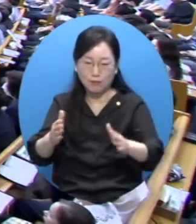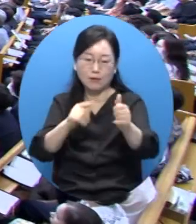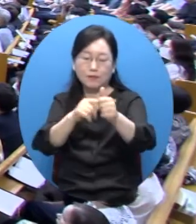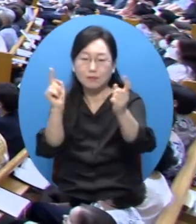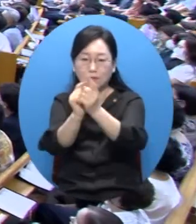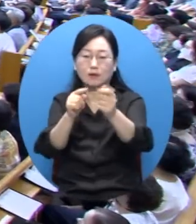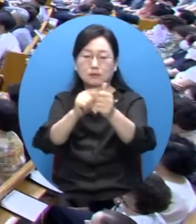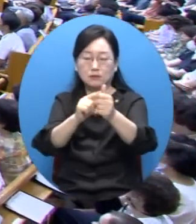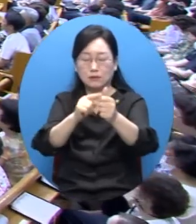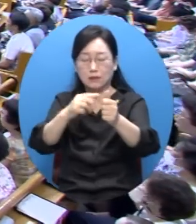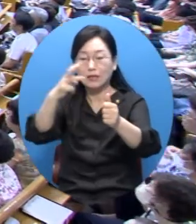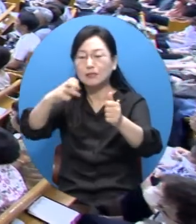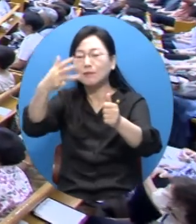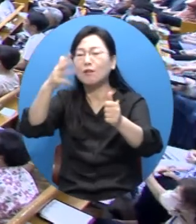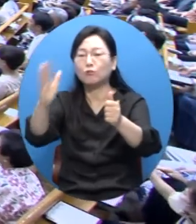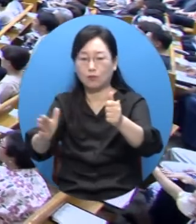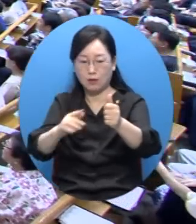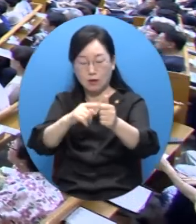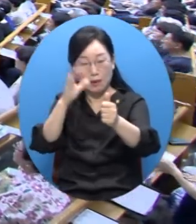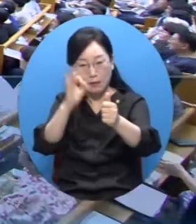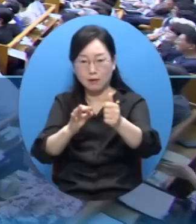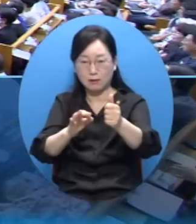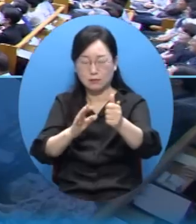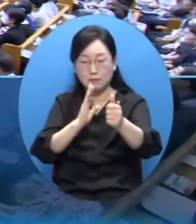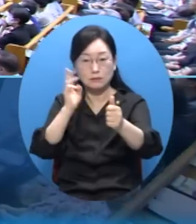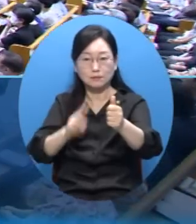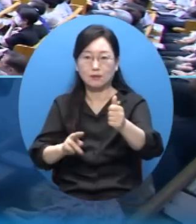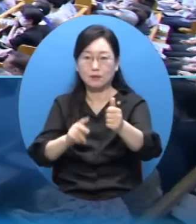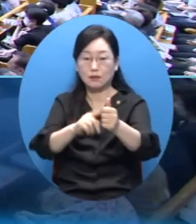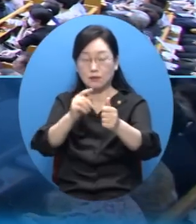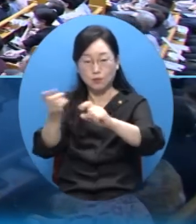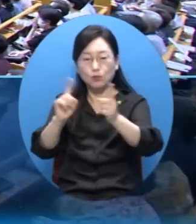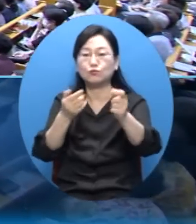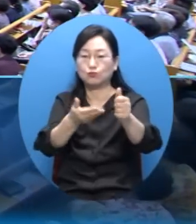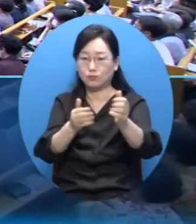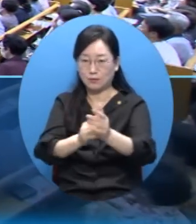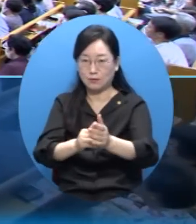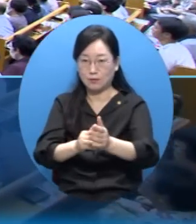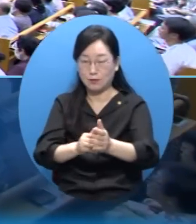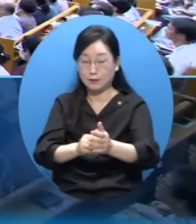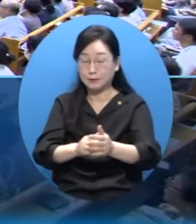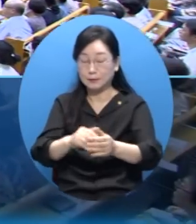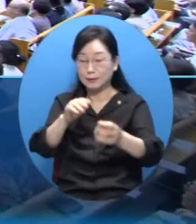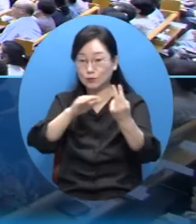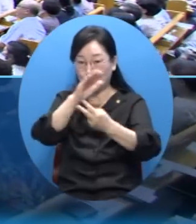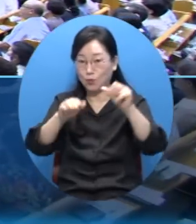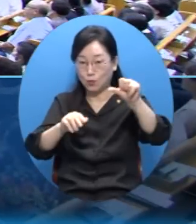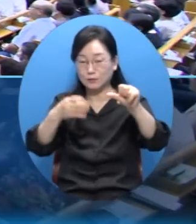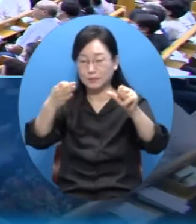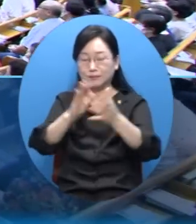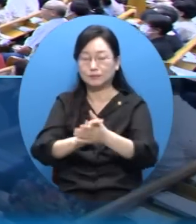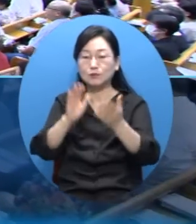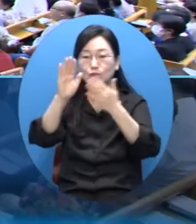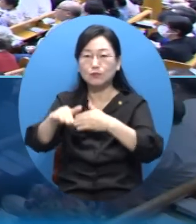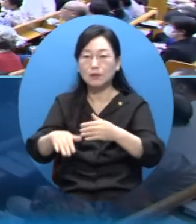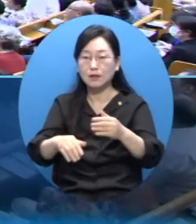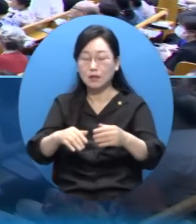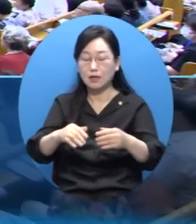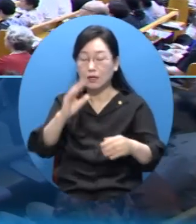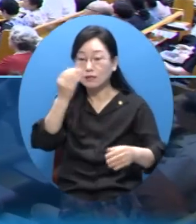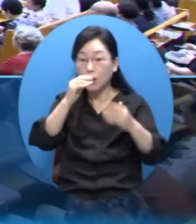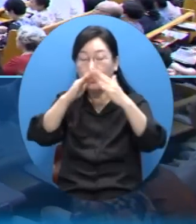깊었겠습니까? 그 병자를 고치신다고 하실 말씀이 있습니다. 요한복음 5장 14절입니다 그 후에 예수께서 성전에서 그 사람을 만나 이르시되